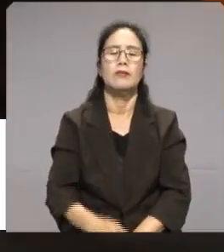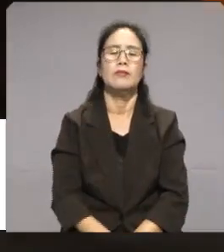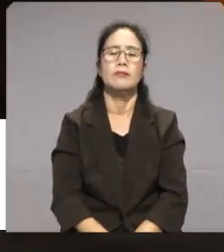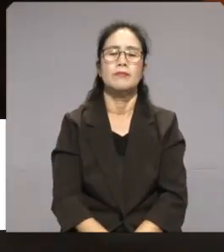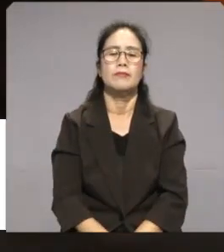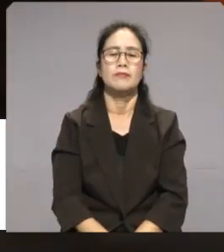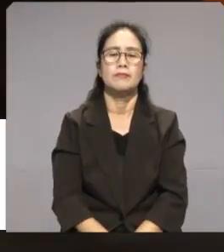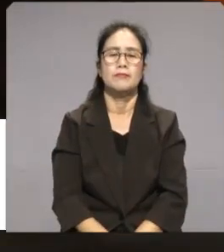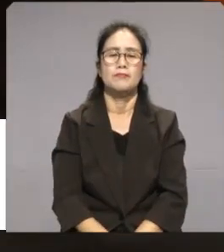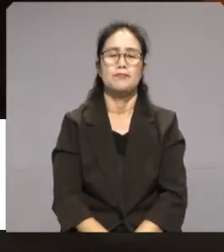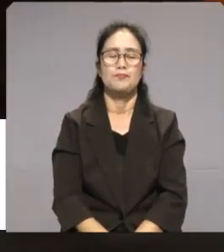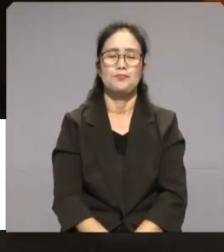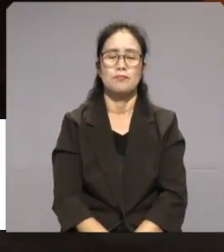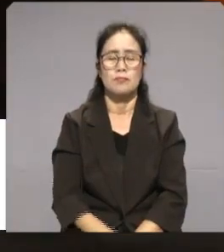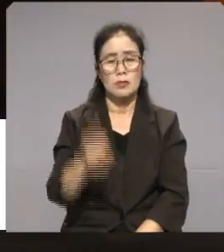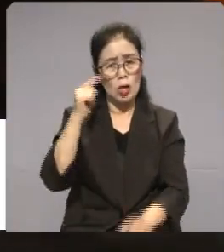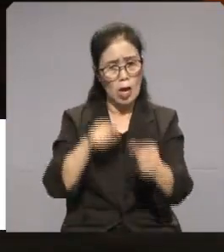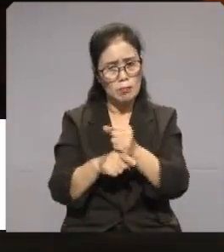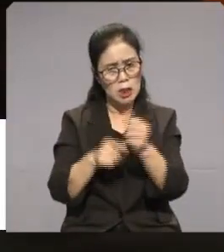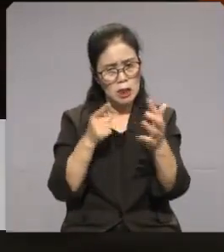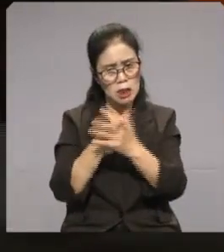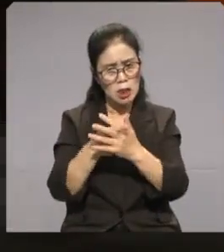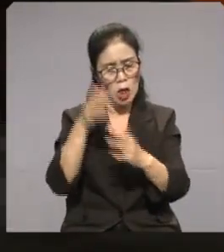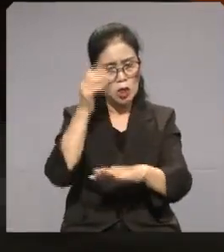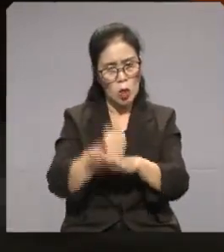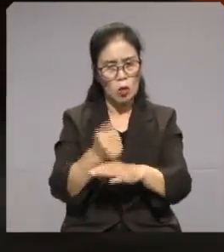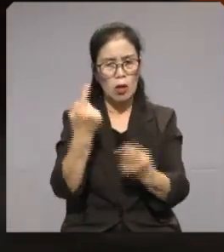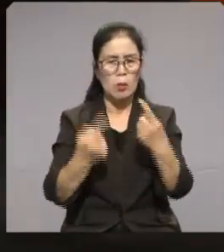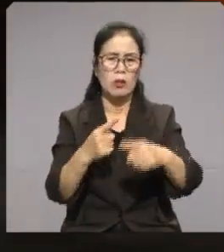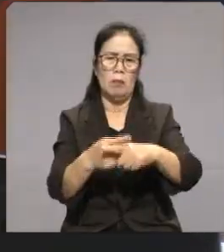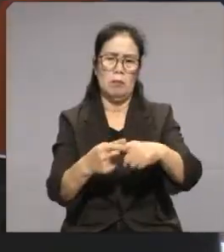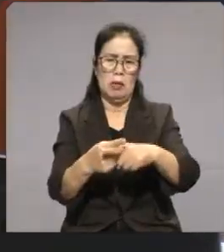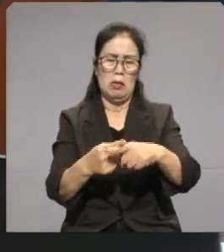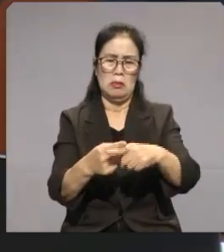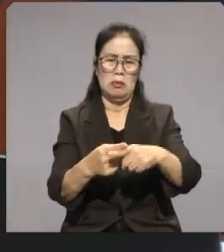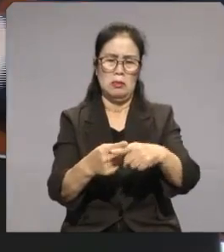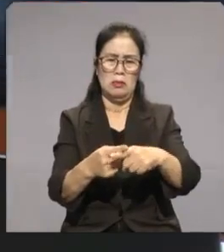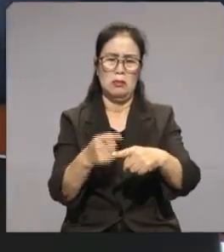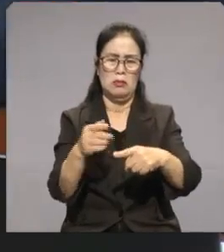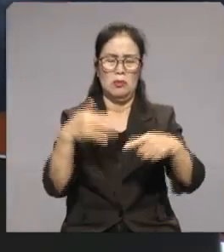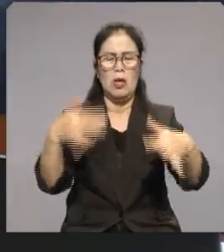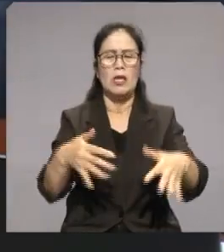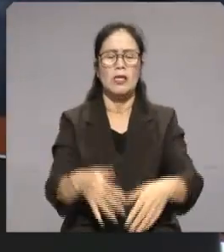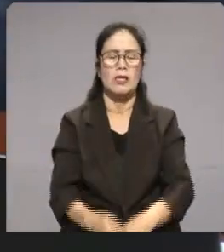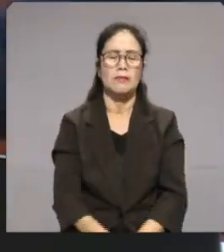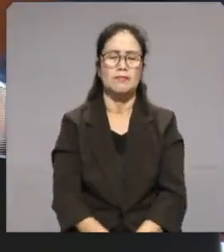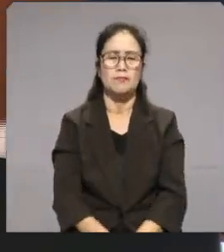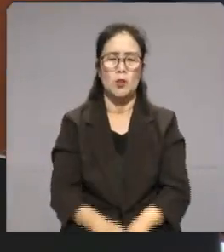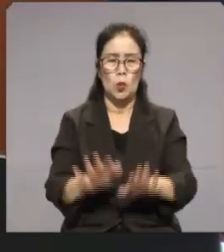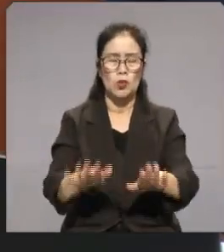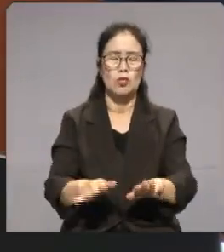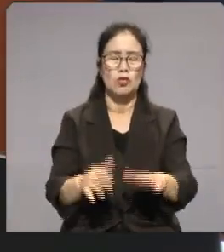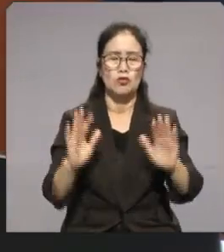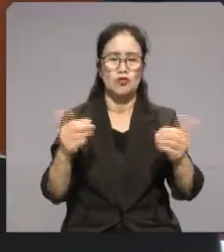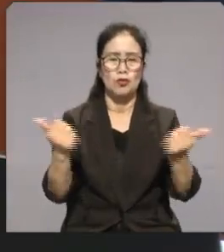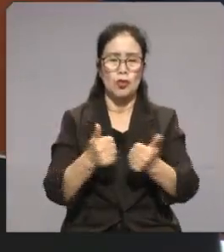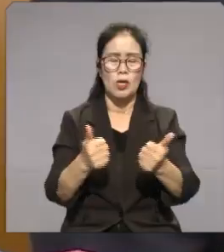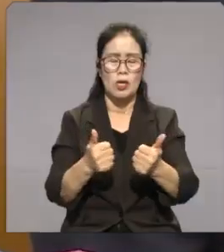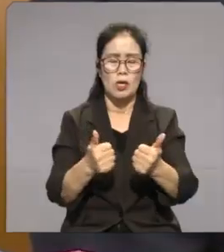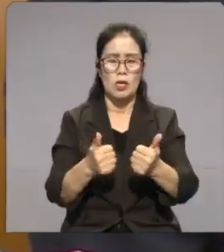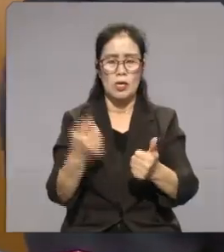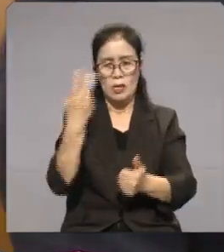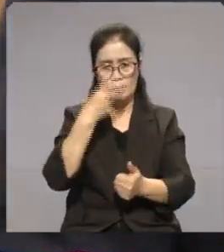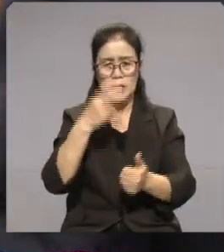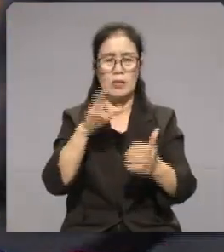BPS 과기부 특정 결과의 절반 수준입니다 이의원은 오늘 열린 국회 과기부